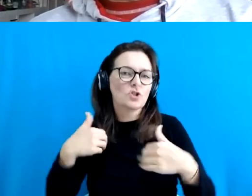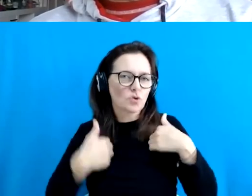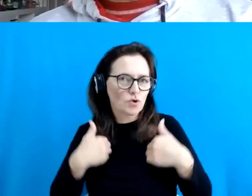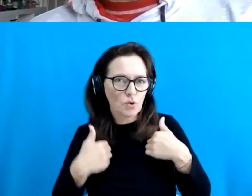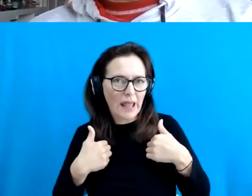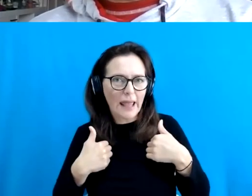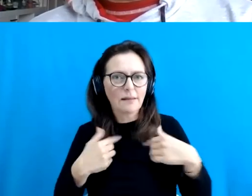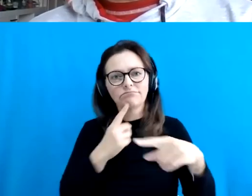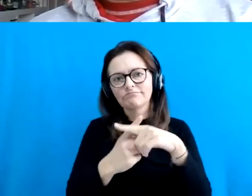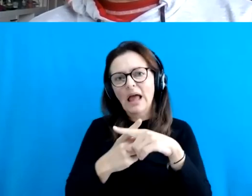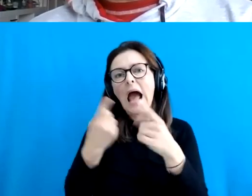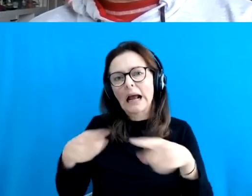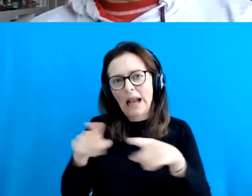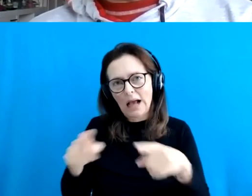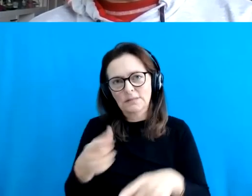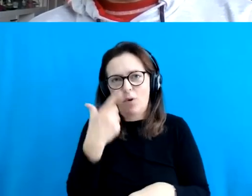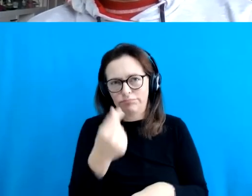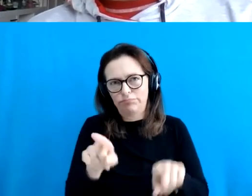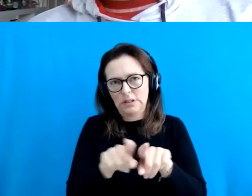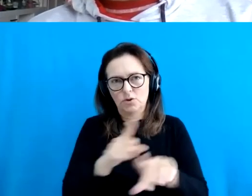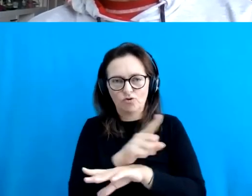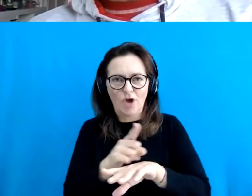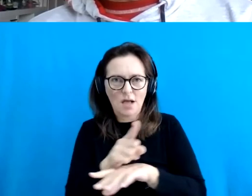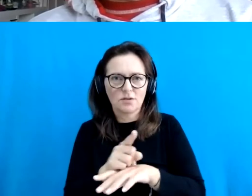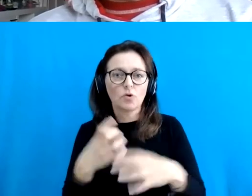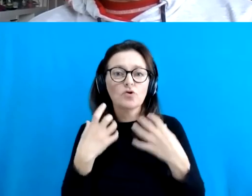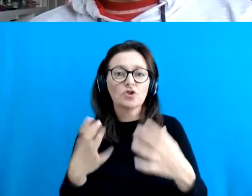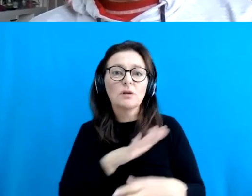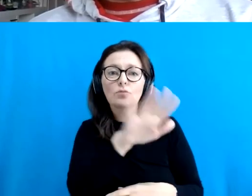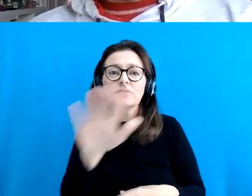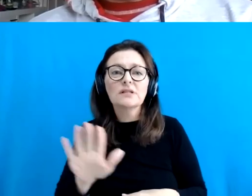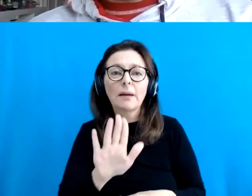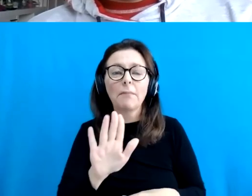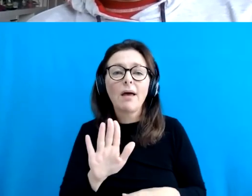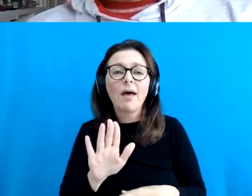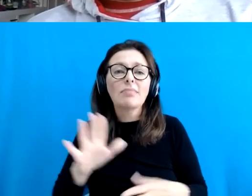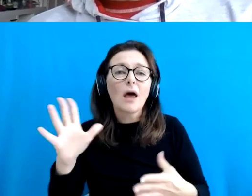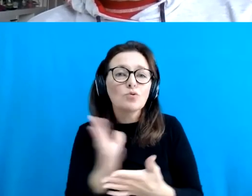In naj bo tako naprej in želim vsem vam, da uspete v življenju